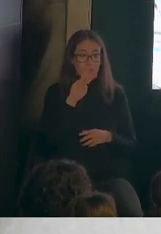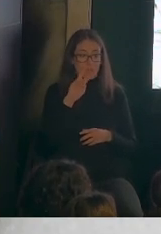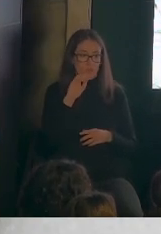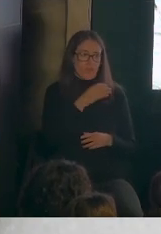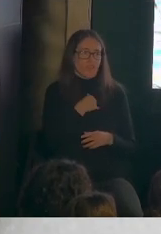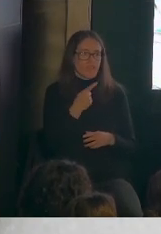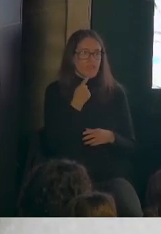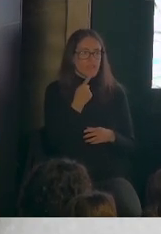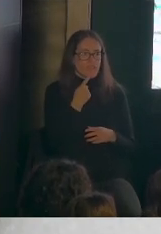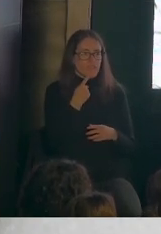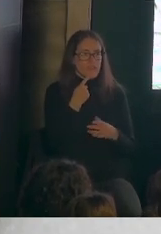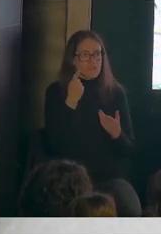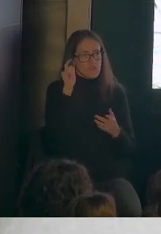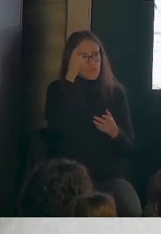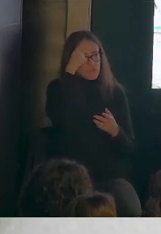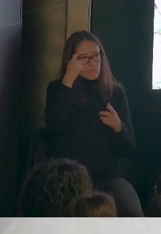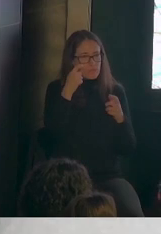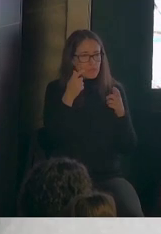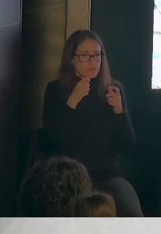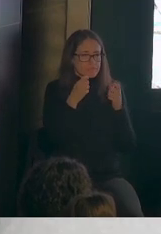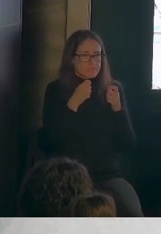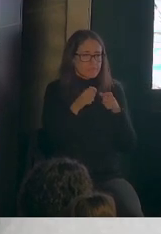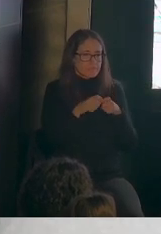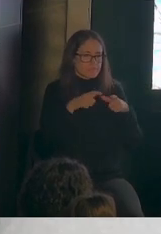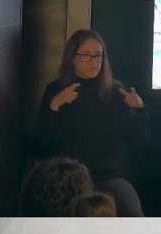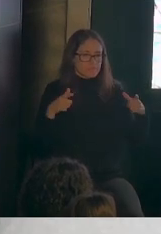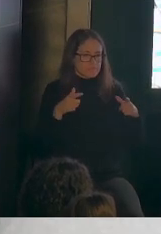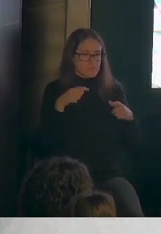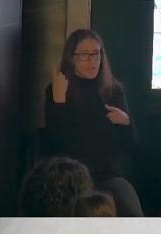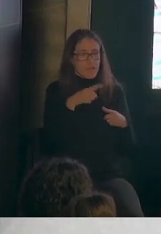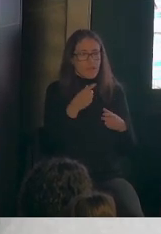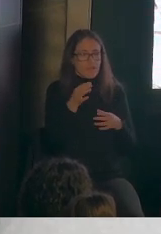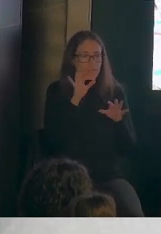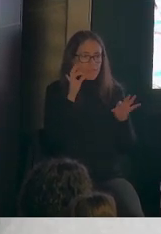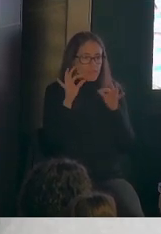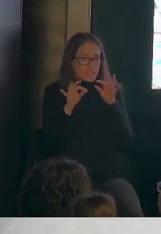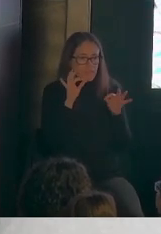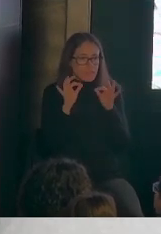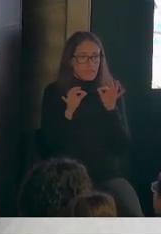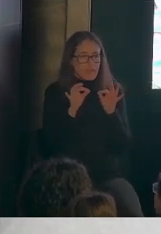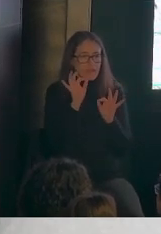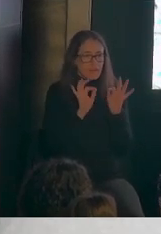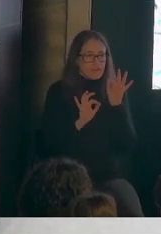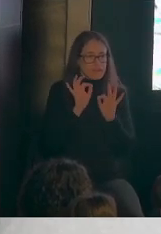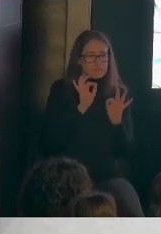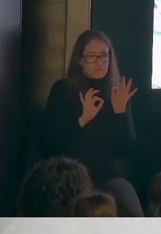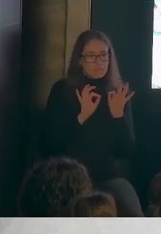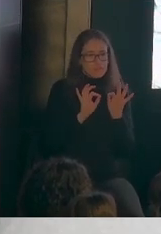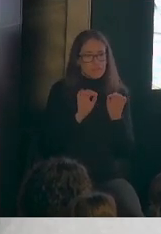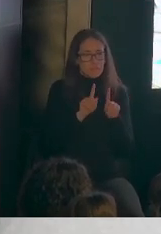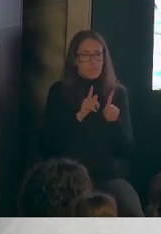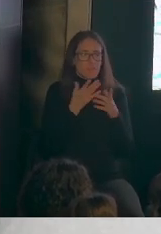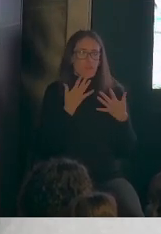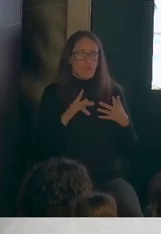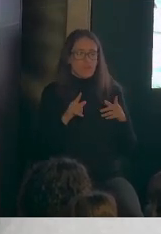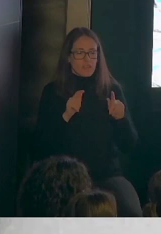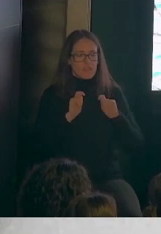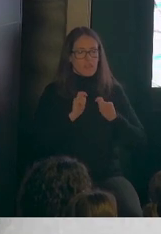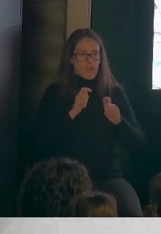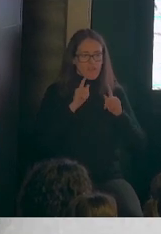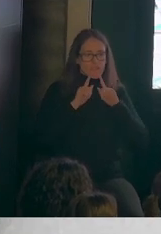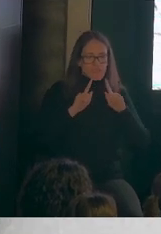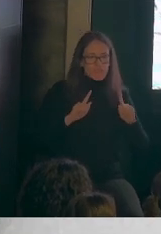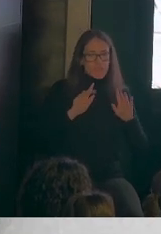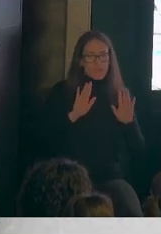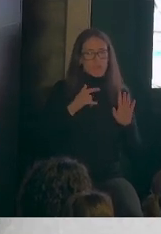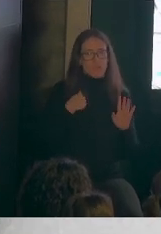avui en dia doncs, surten 1000 dietes, 1000 ingredients que són molt beneficiosos, etc. Però jo, bueno, explicaré